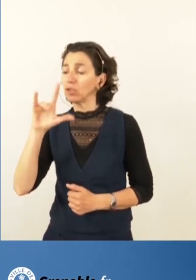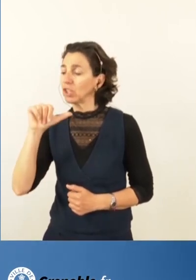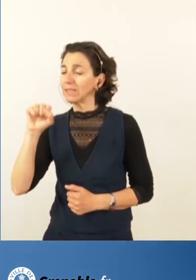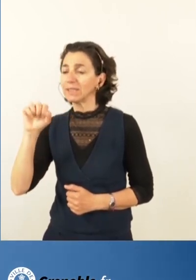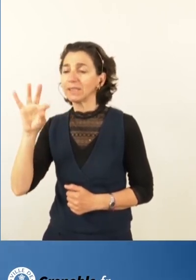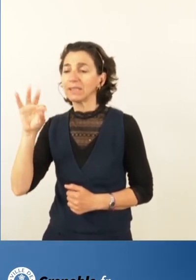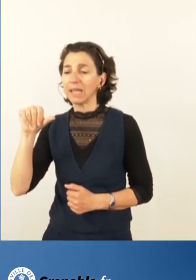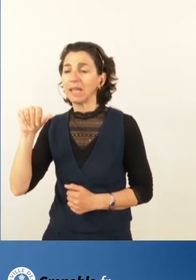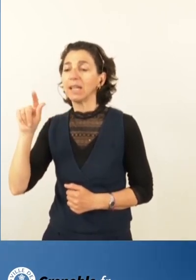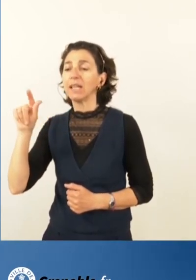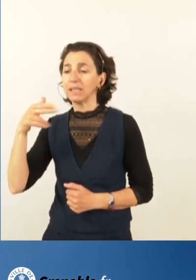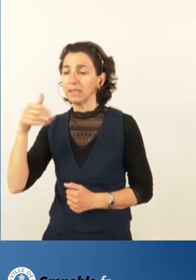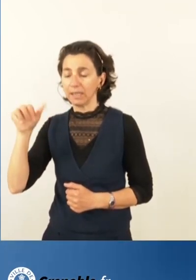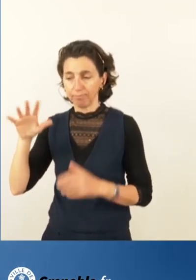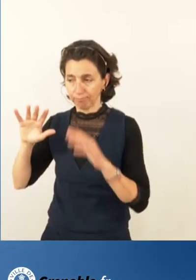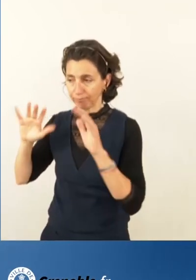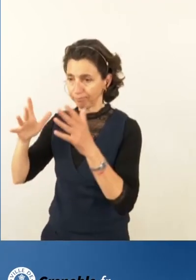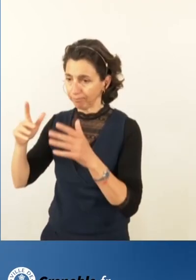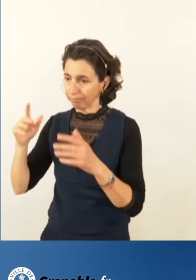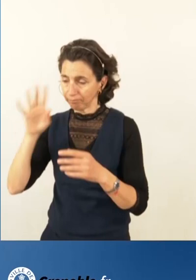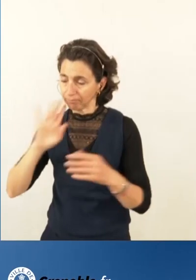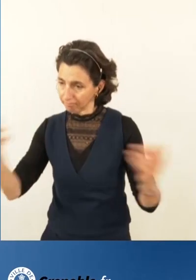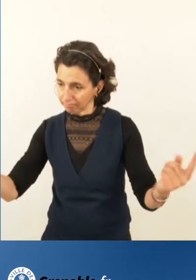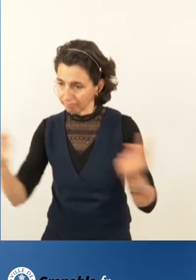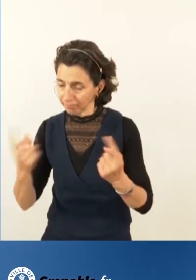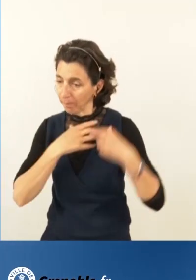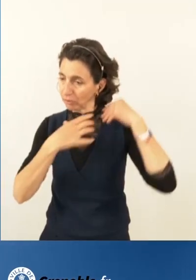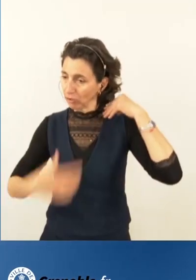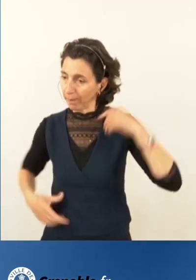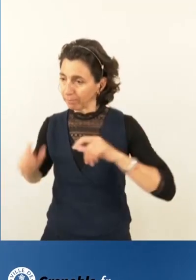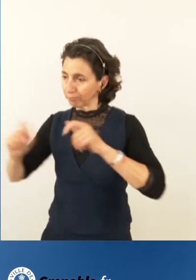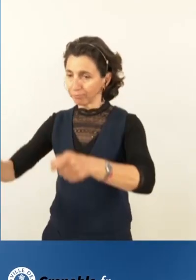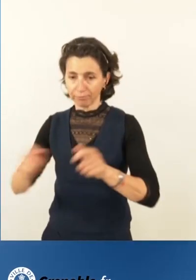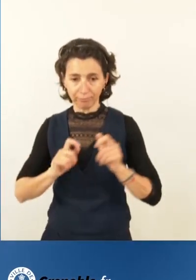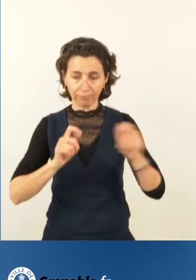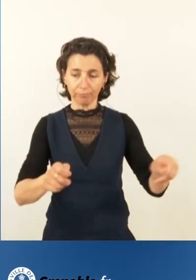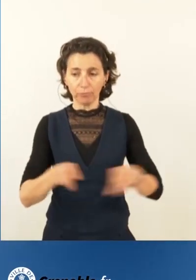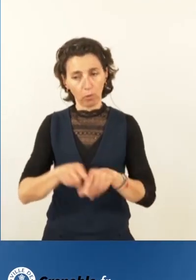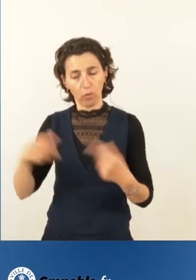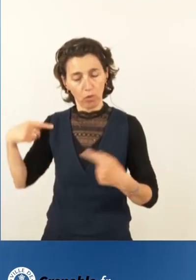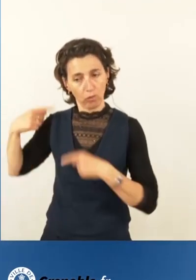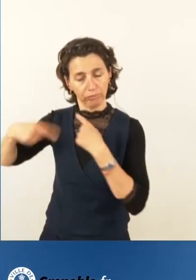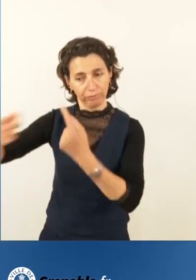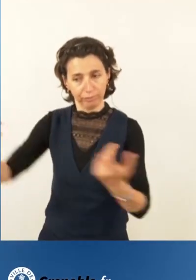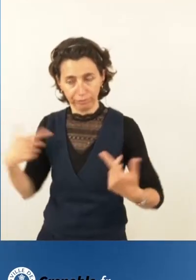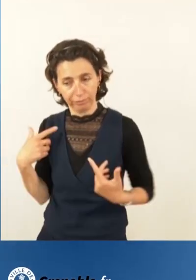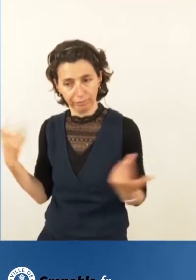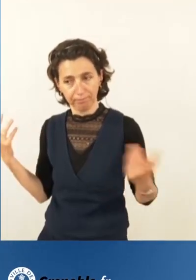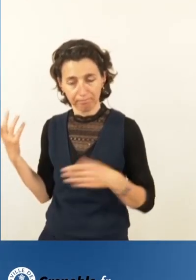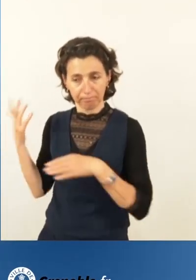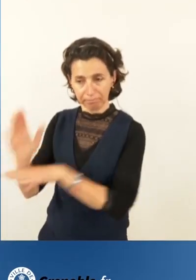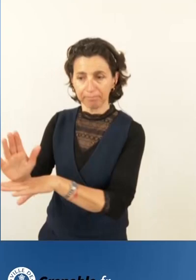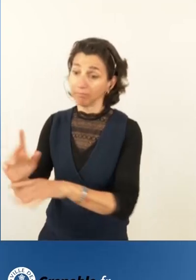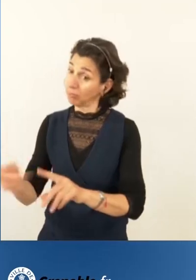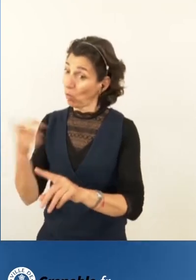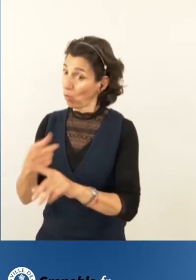leur remettre leur écharpe d'adjoint ce qui reste un geste solennelle et important donc je